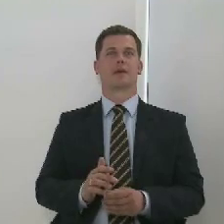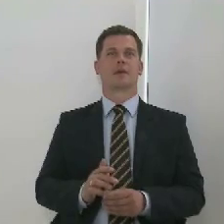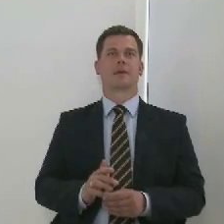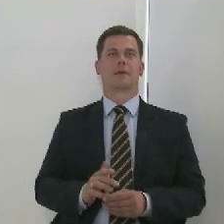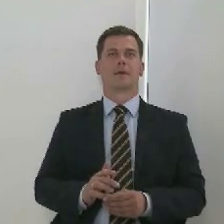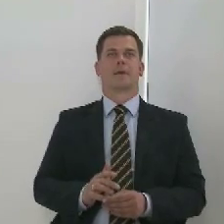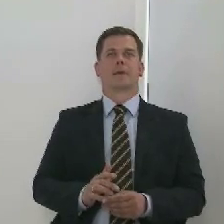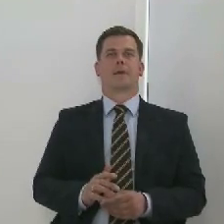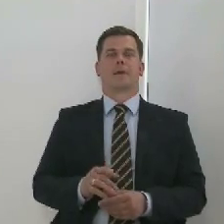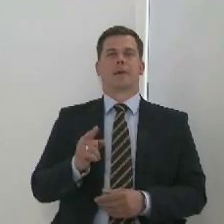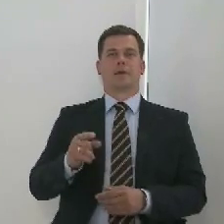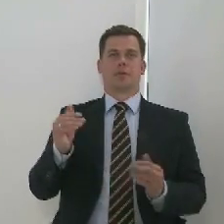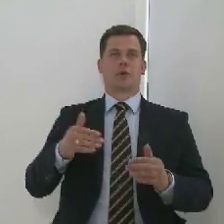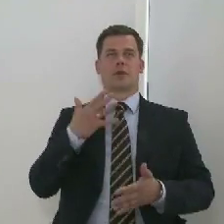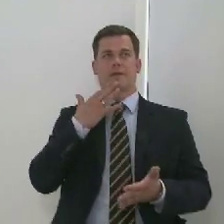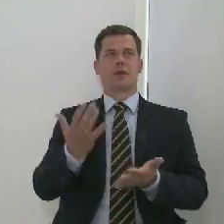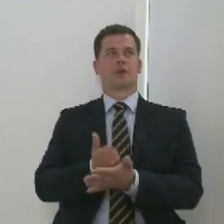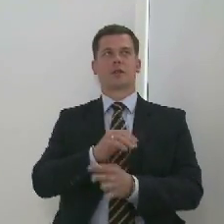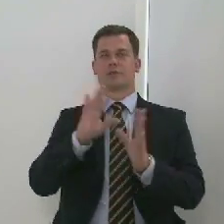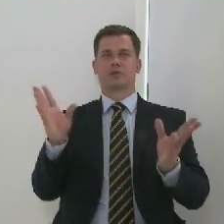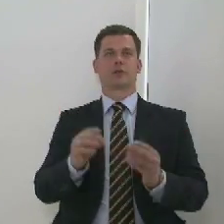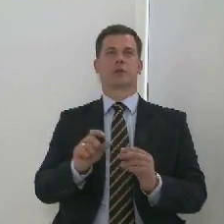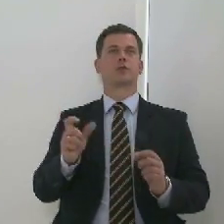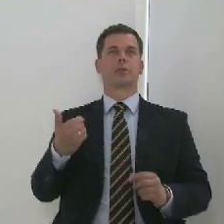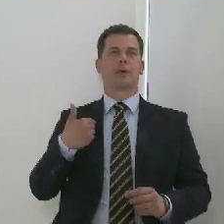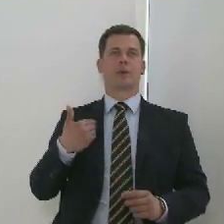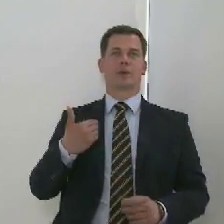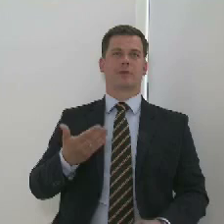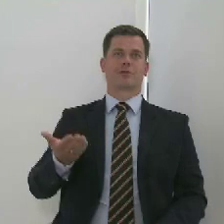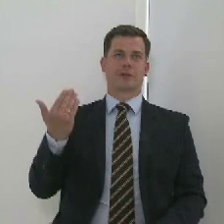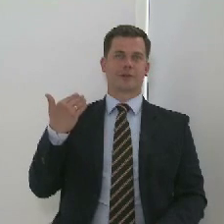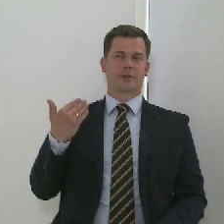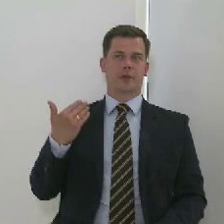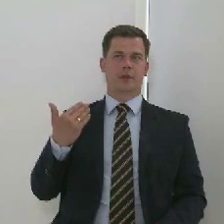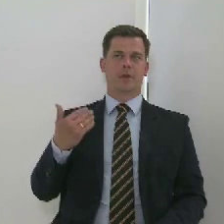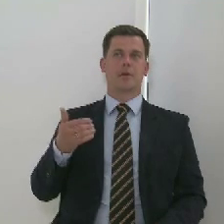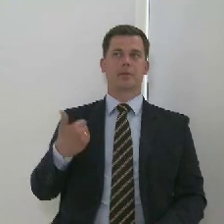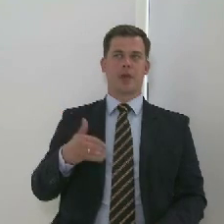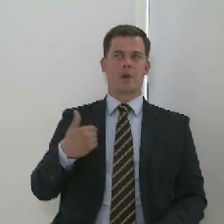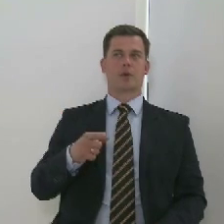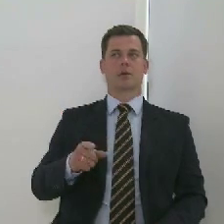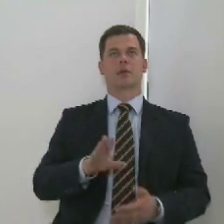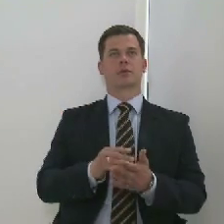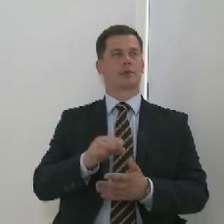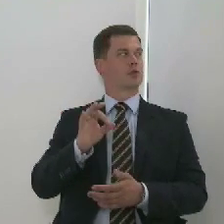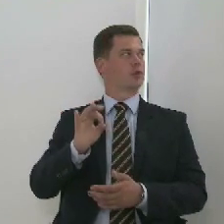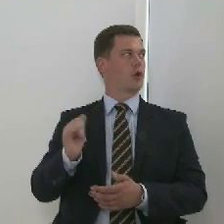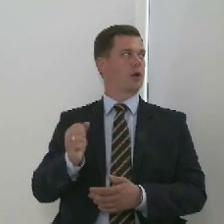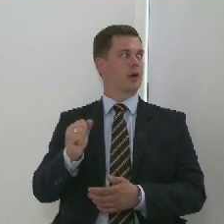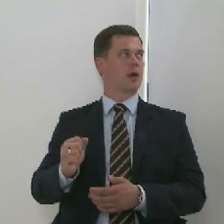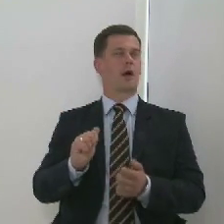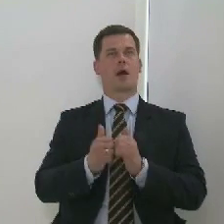Można zastosować je wszędzie tam, gdzie do tej pory były stosowane i są stosowane białka pochodzenia sojowego